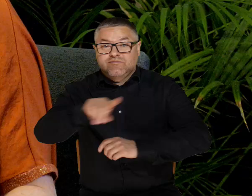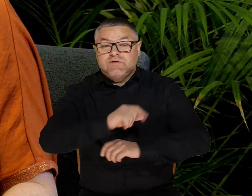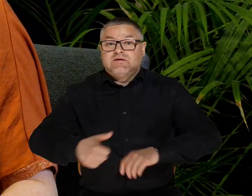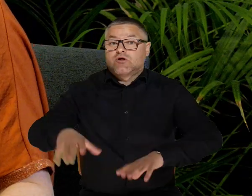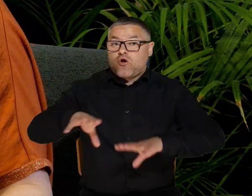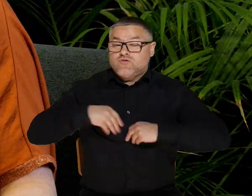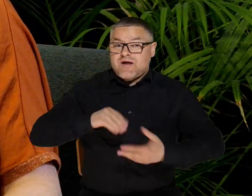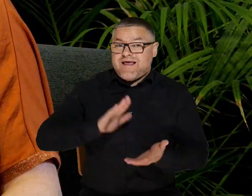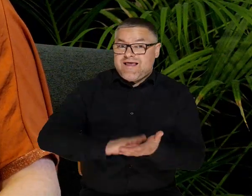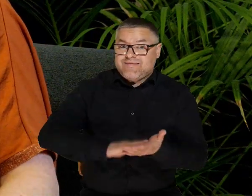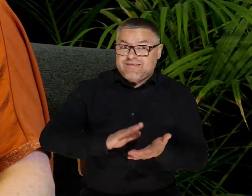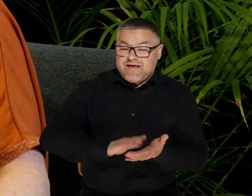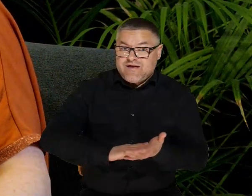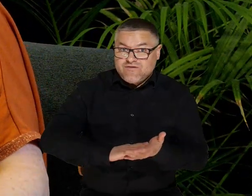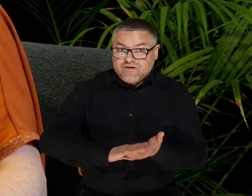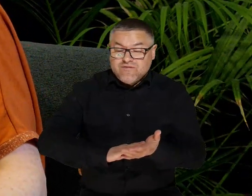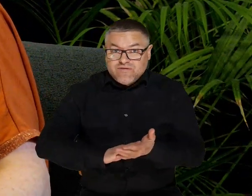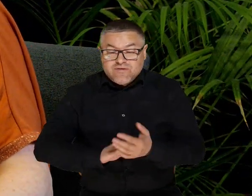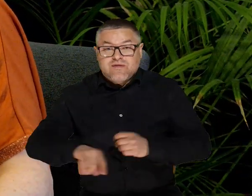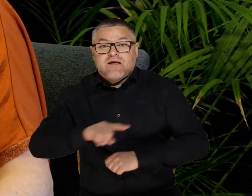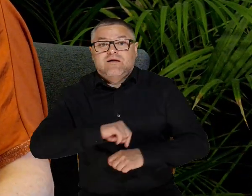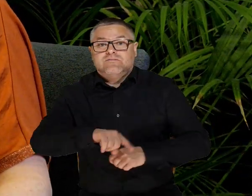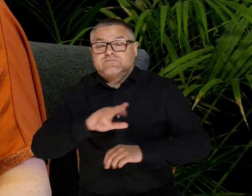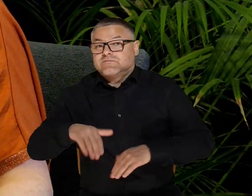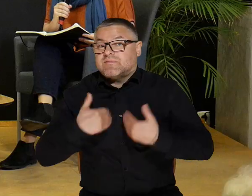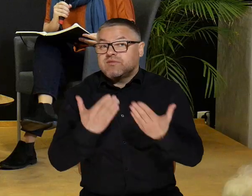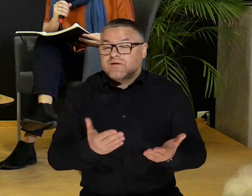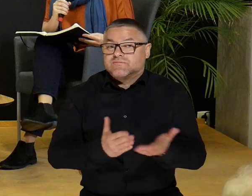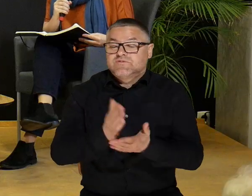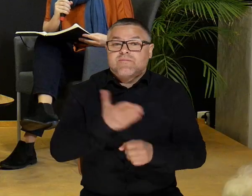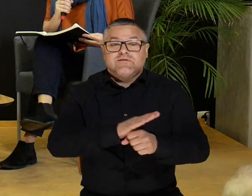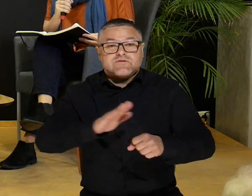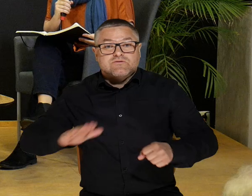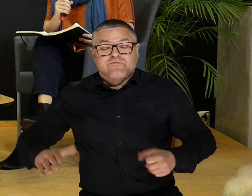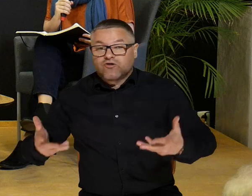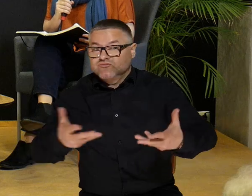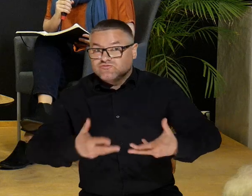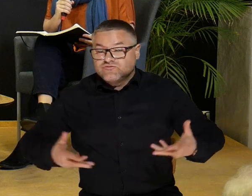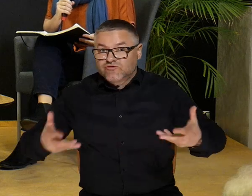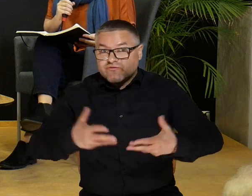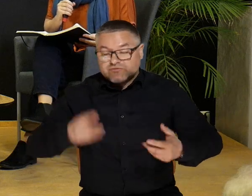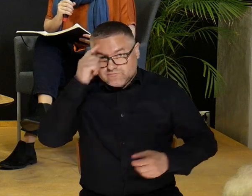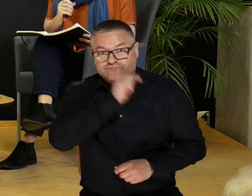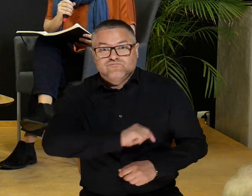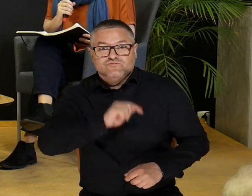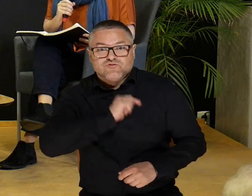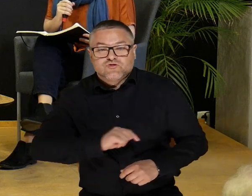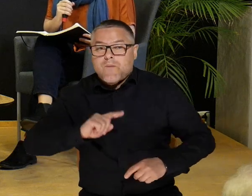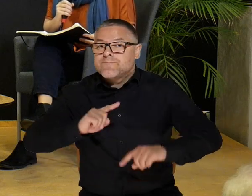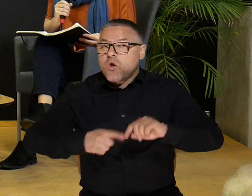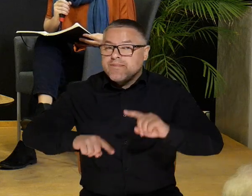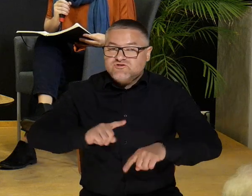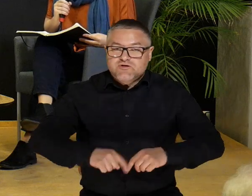laureatem Nagrody imienia Navid Stanforda przyznawanej przez Międzynarodowe Towarzystwo Psychologii